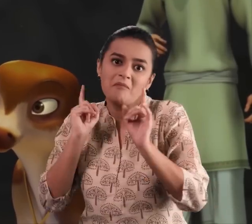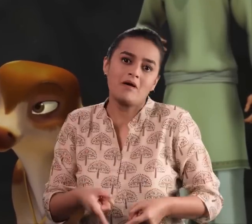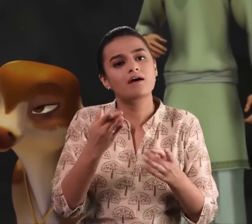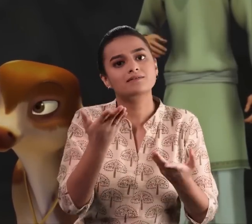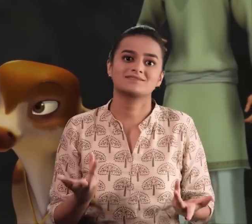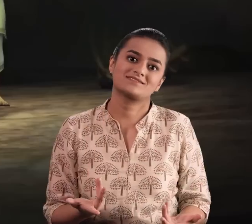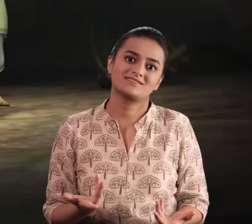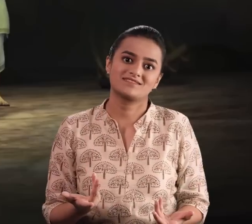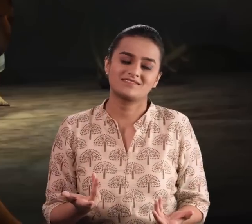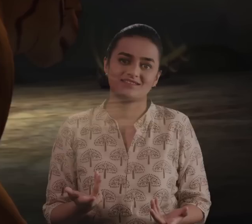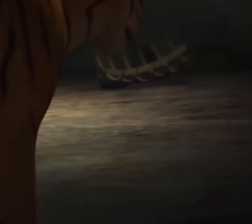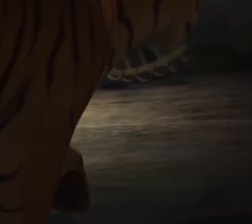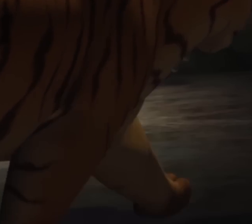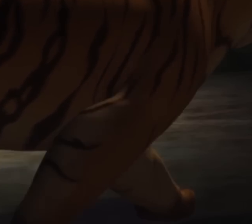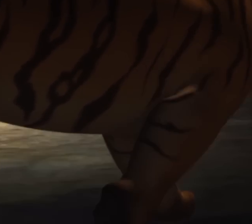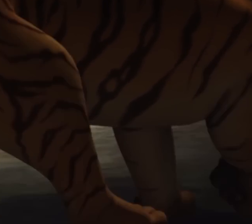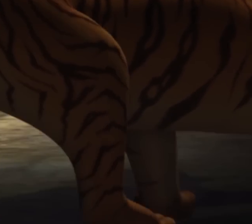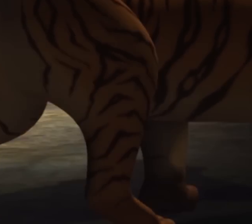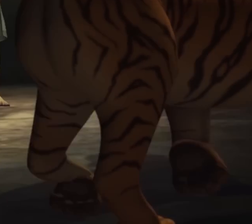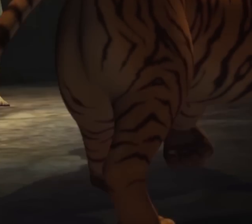सम्मान करना चाहिए।